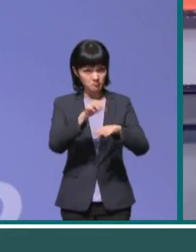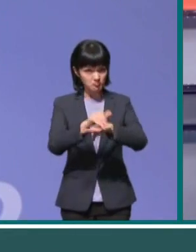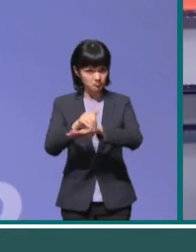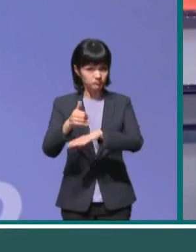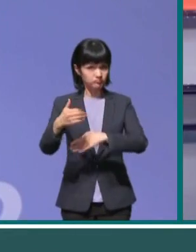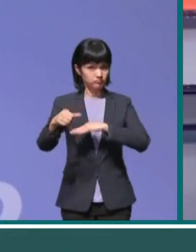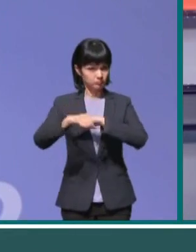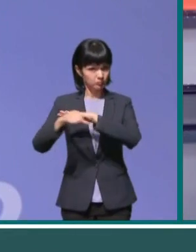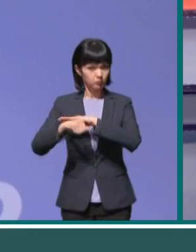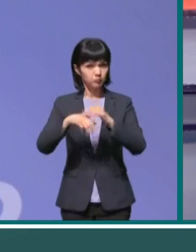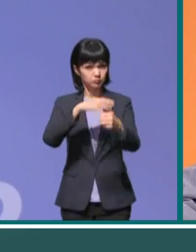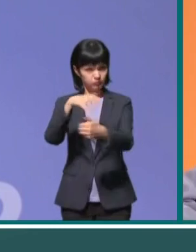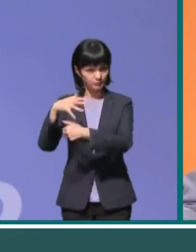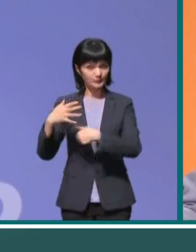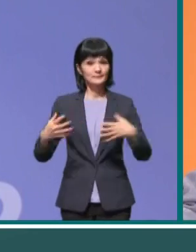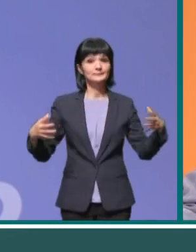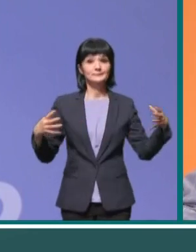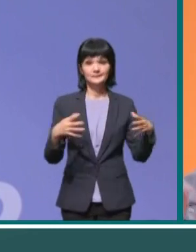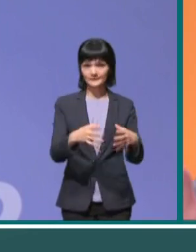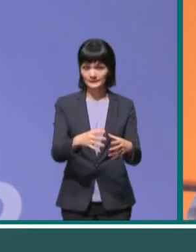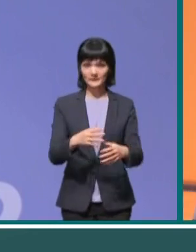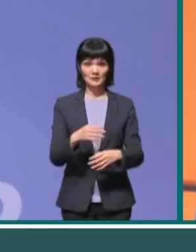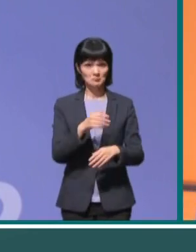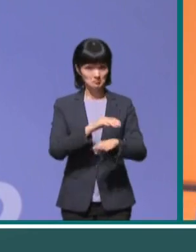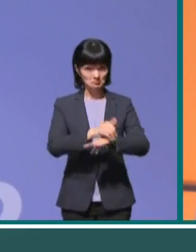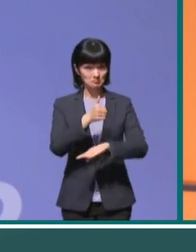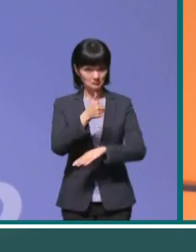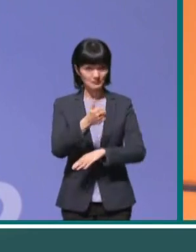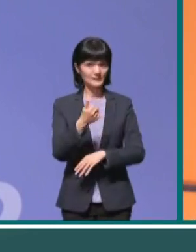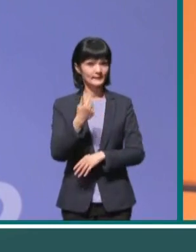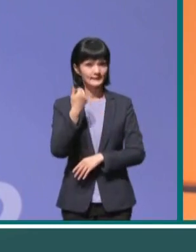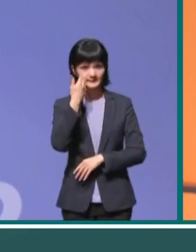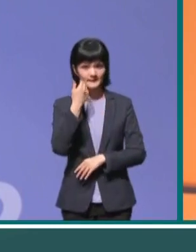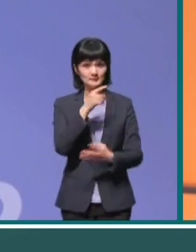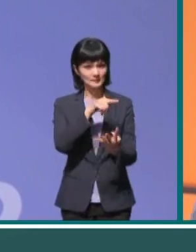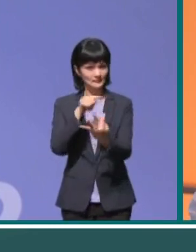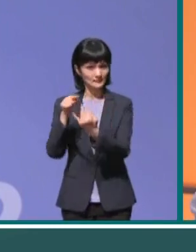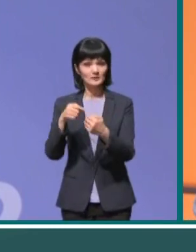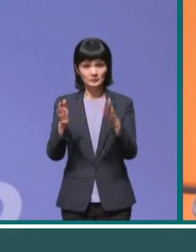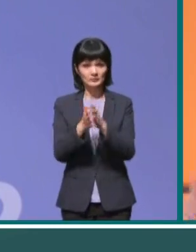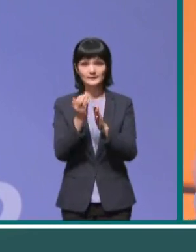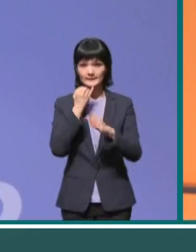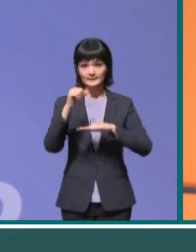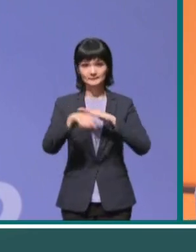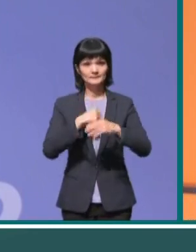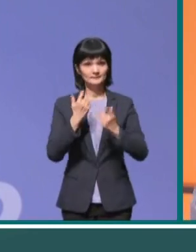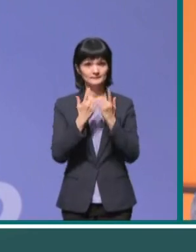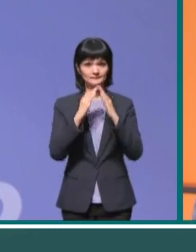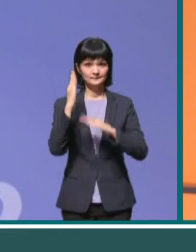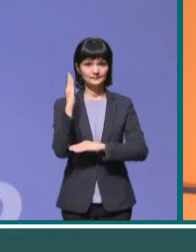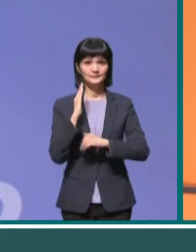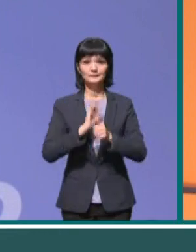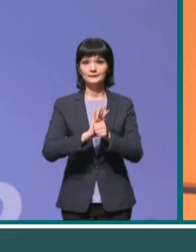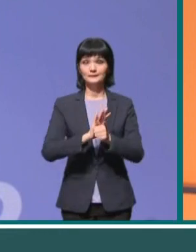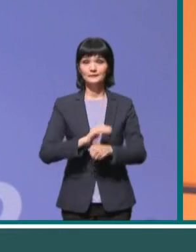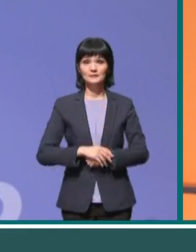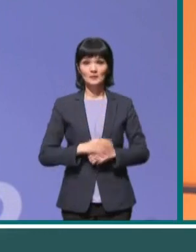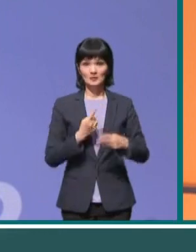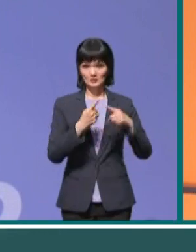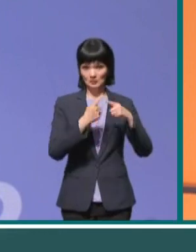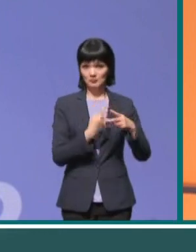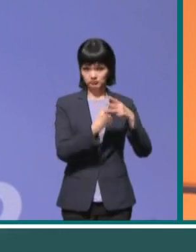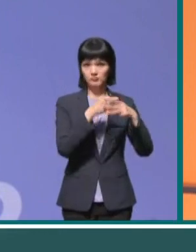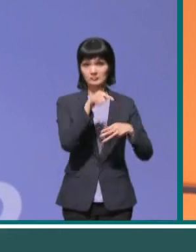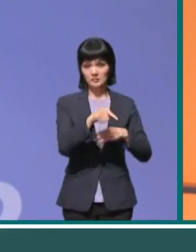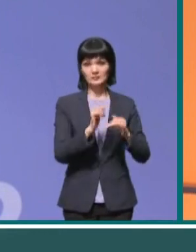好，所以认同柯文哲投给我。他有两种选项嘛，结果他两个都没办法正面讲。为什么？从黄珊珊一进场一开始讲话之后，我就觉得